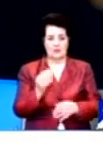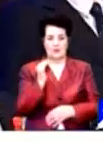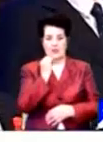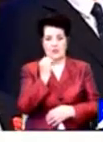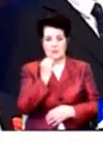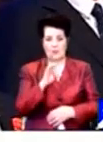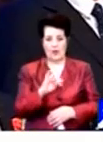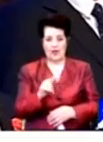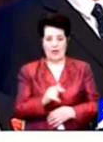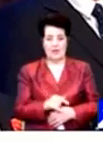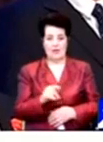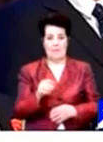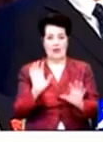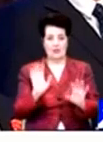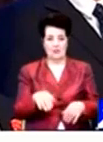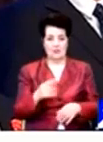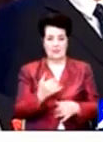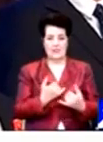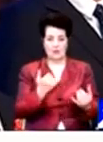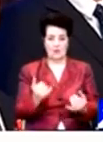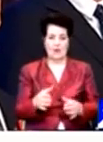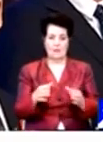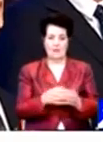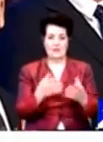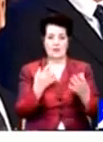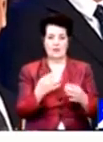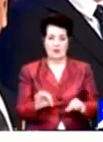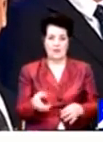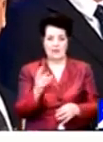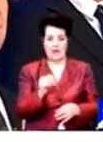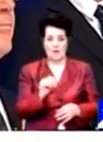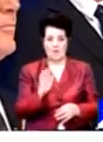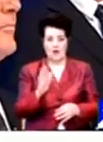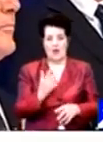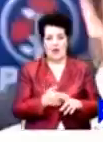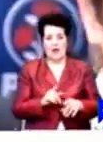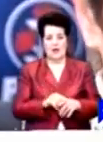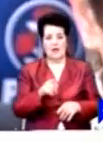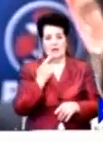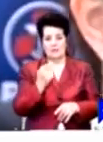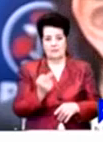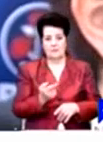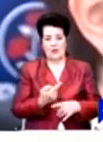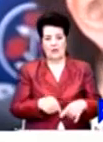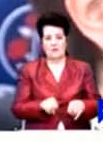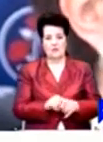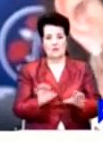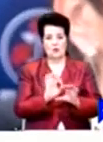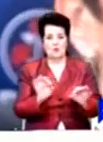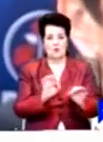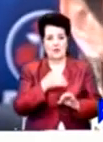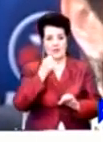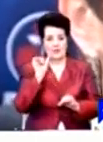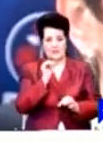Nisporeni. Părerea aparține președintelui de onoare al Partidului Democrat, Dumitru Diacov, care a fost abordat acest subiect aseară